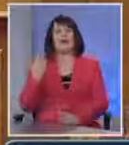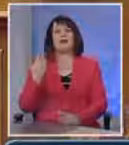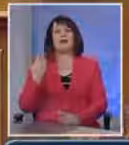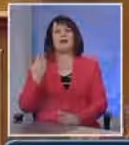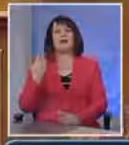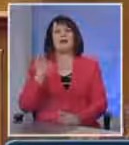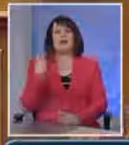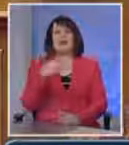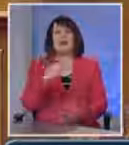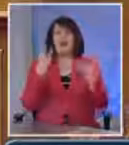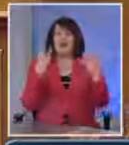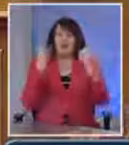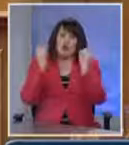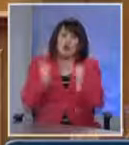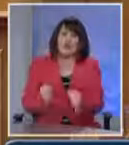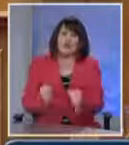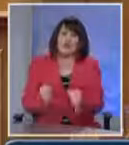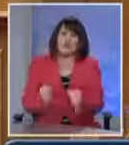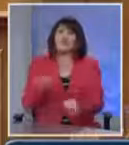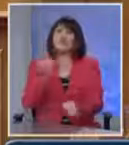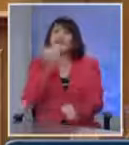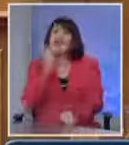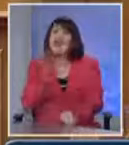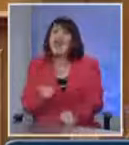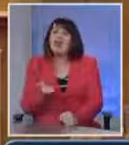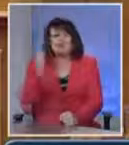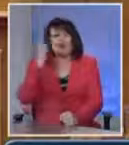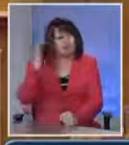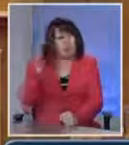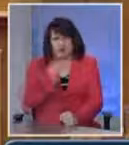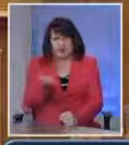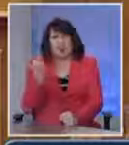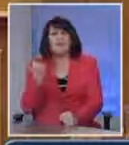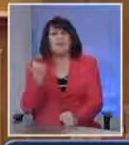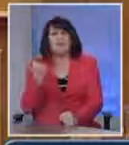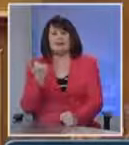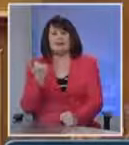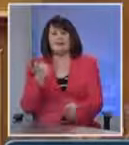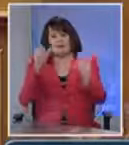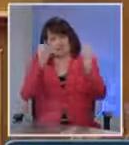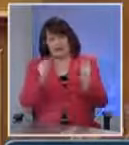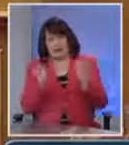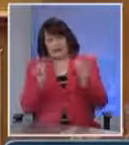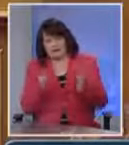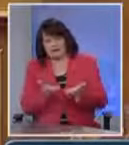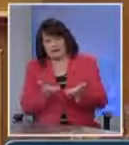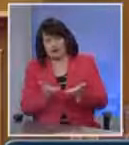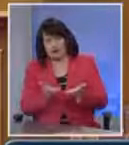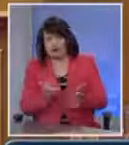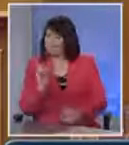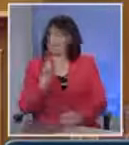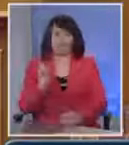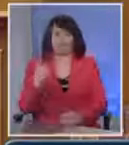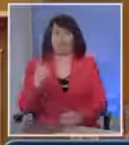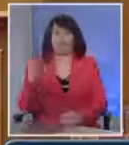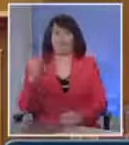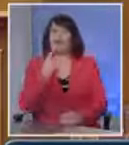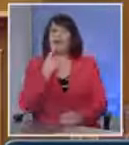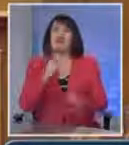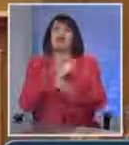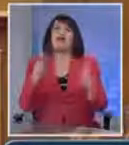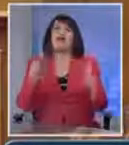πάρει 108 έδρες. Και είναι λάθος. Είναι παράλογο. Αυτό είναι το πρότυπο? Όχι. Εμείς το λέμε